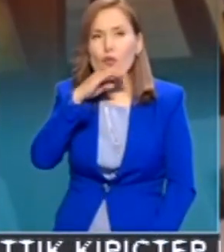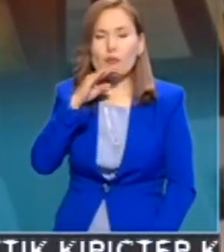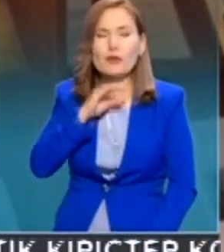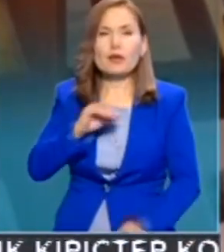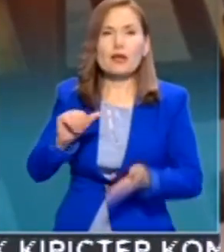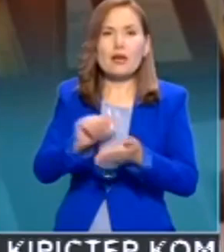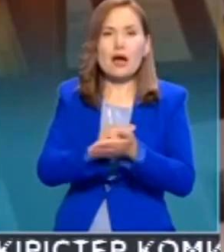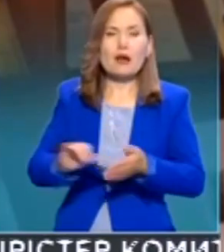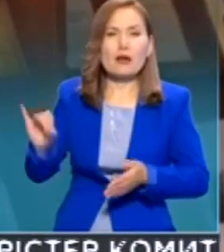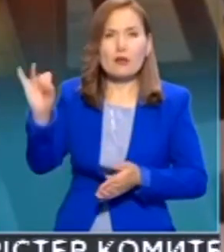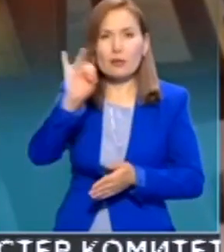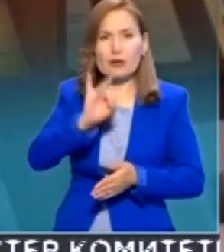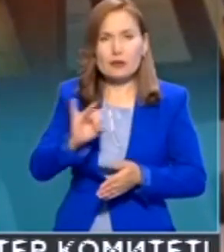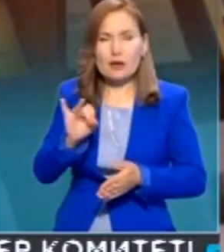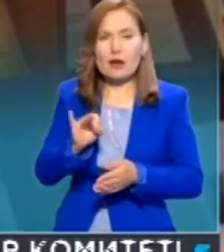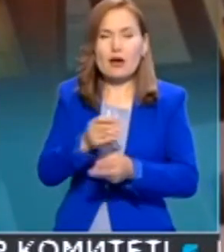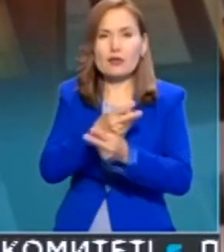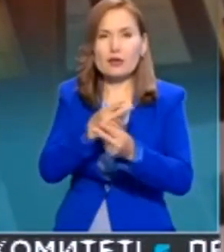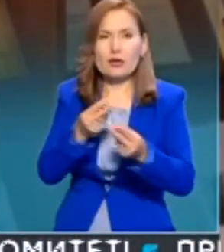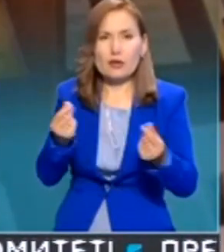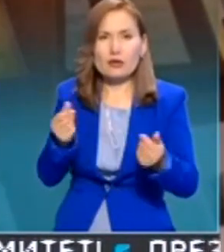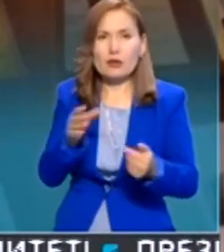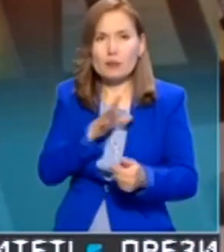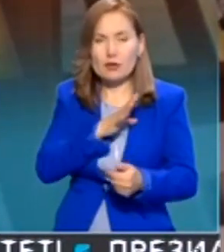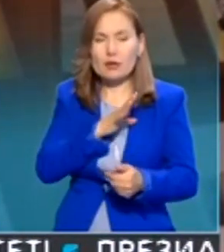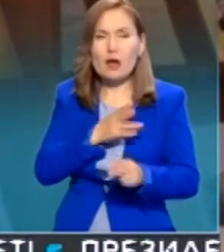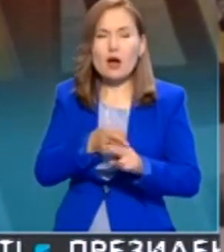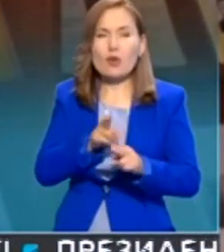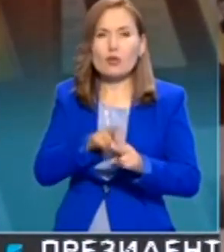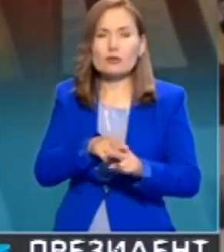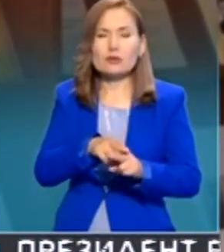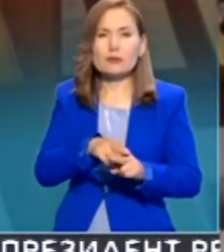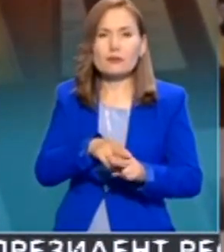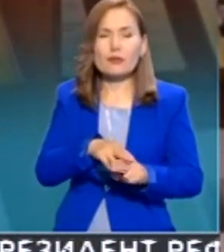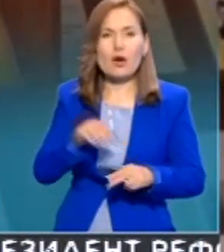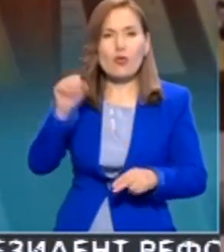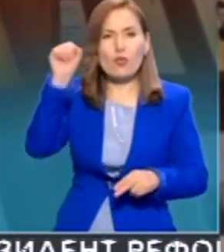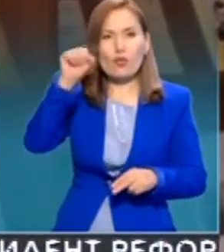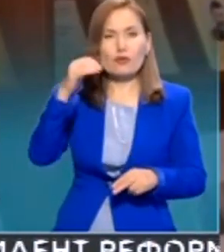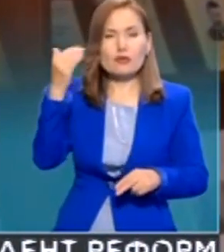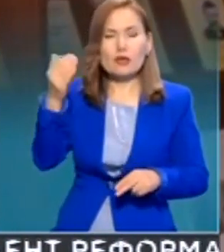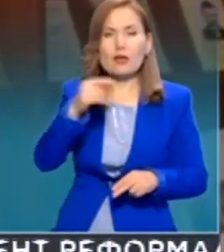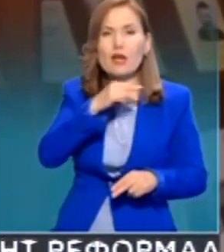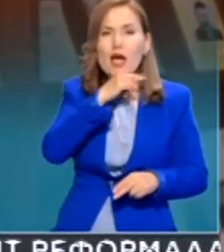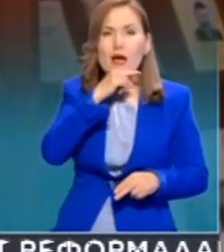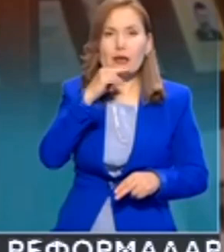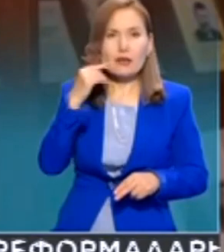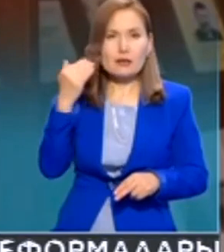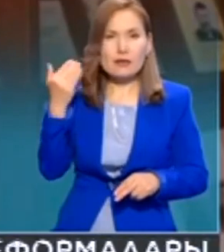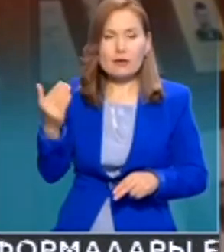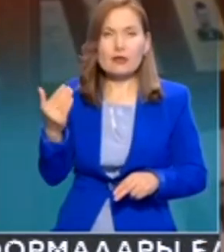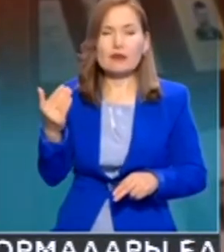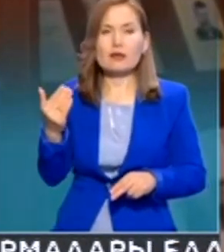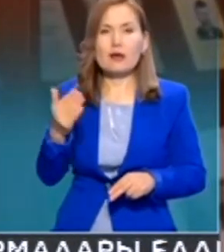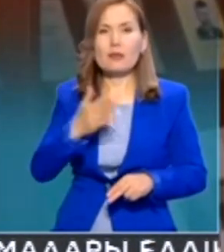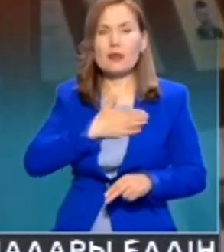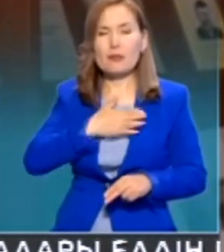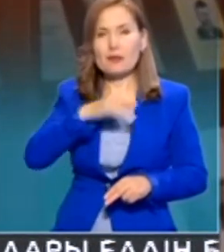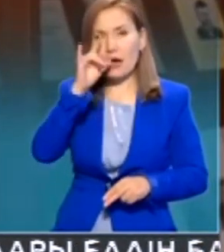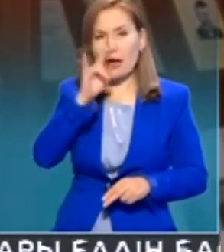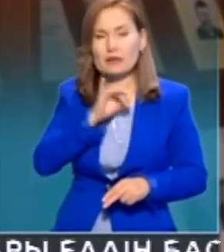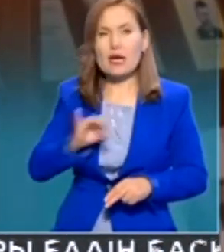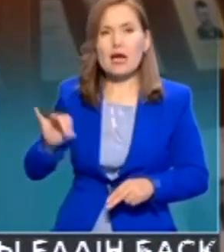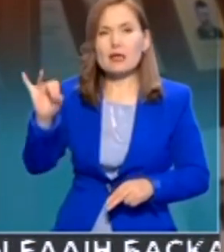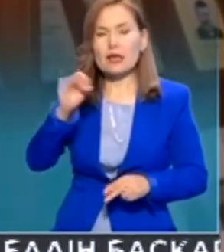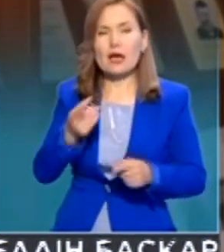деректері жойылған кезінде сосын мына Өзбекстанда, Ресей Федерациясында біздің Қазақстан